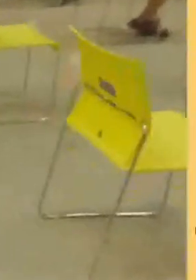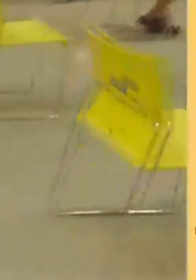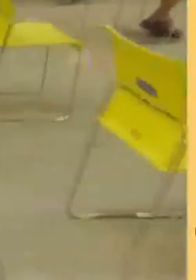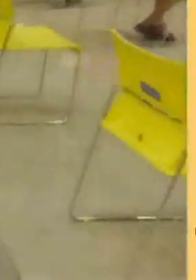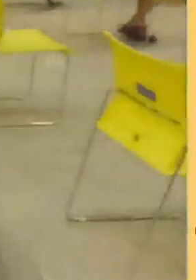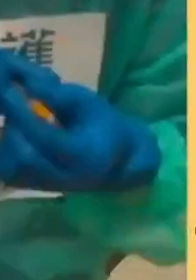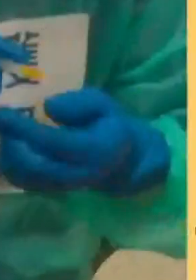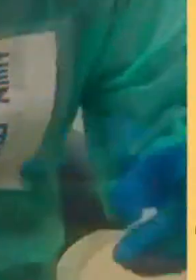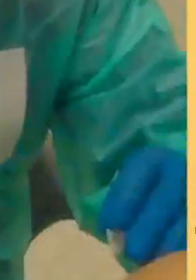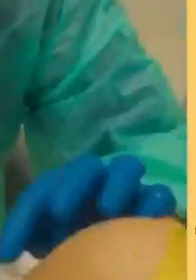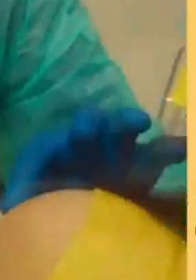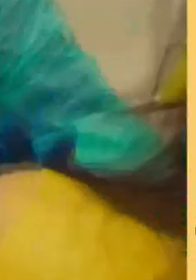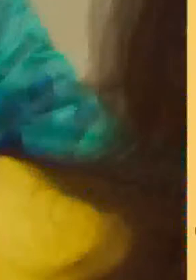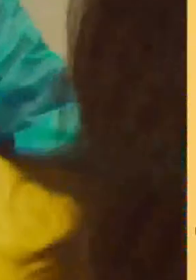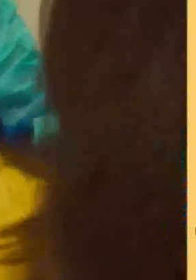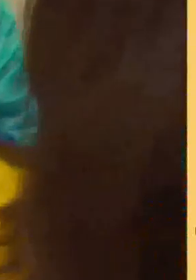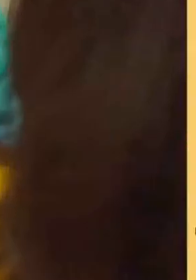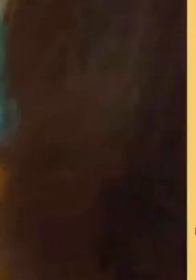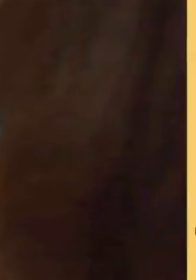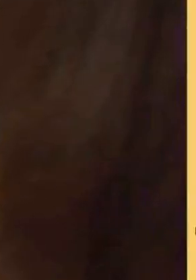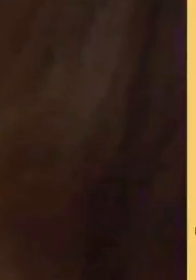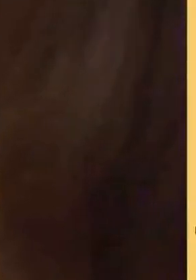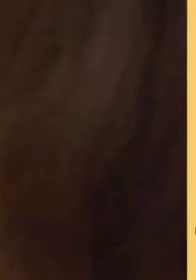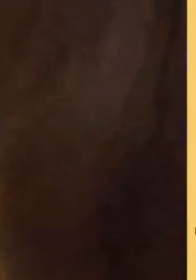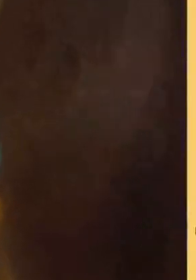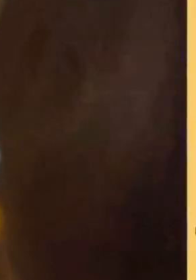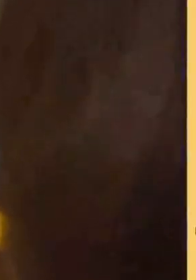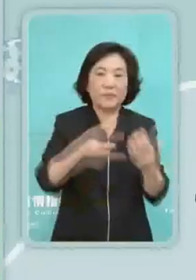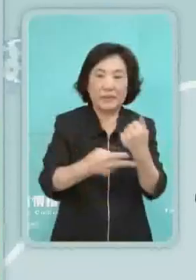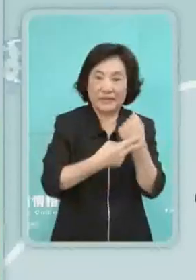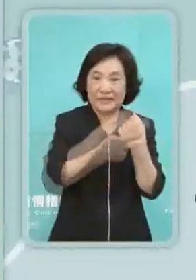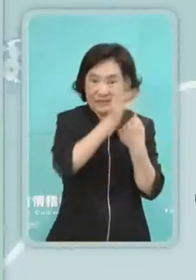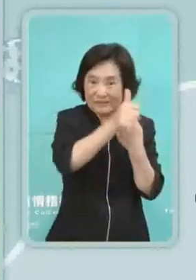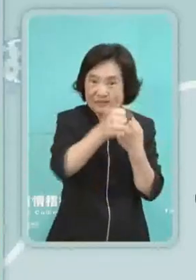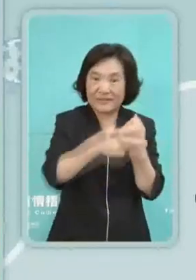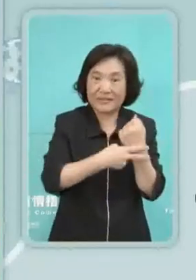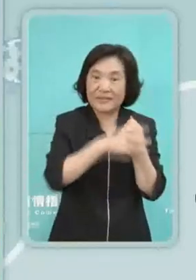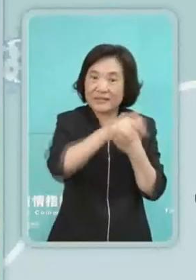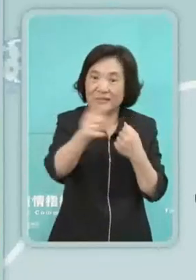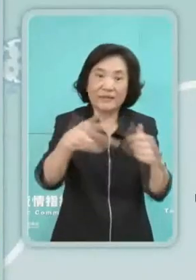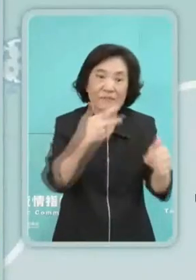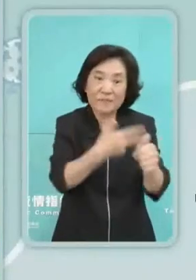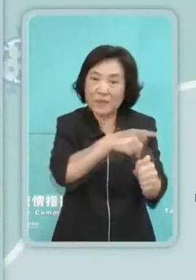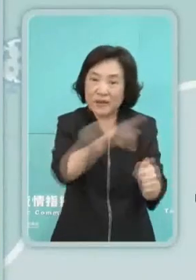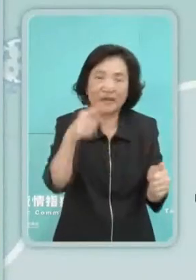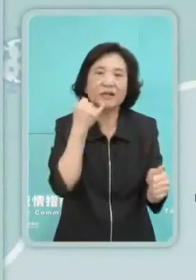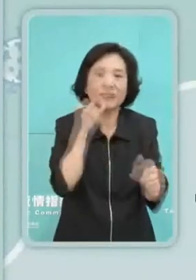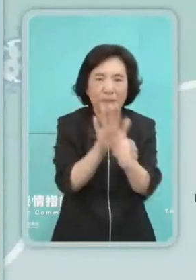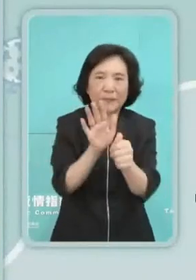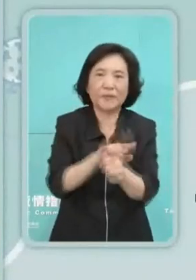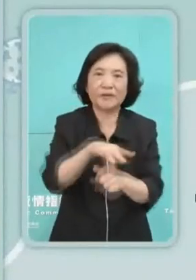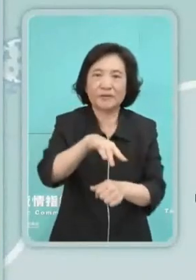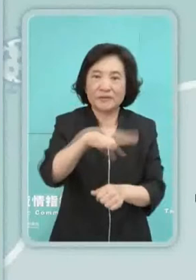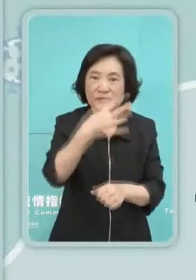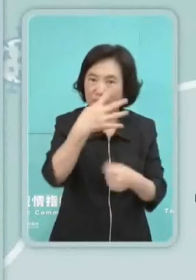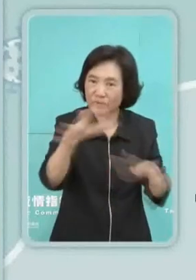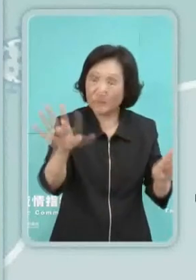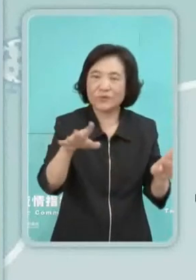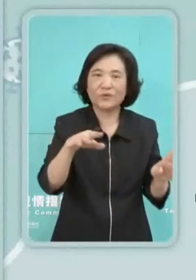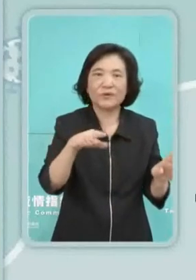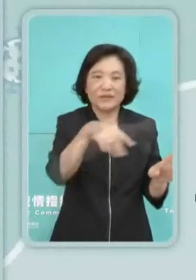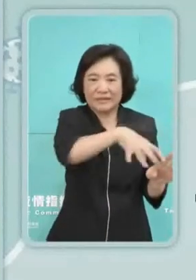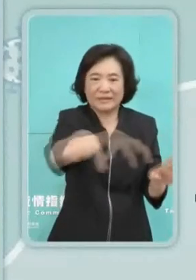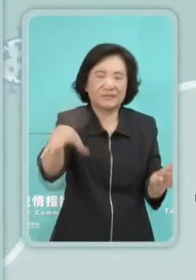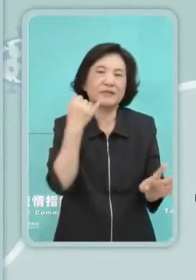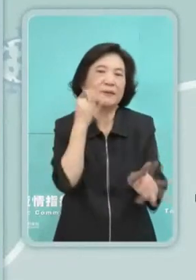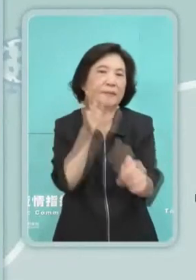众。 我们456个里的里干事都可以来做协助，来